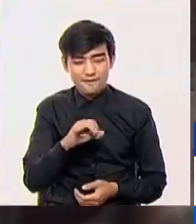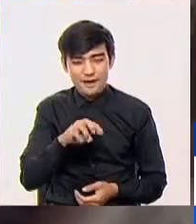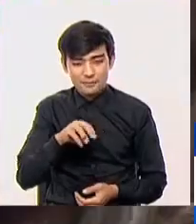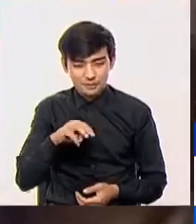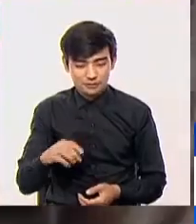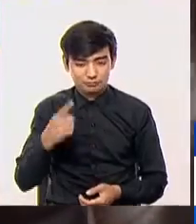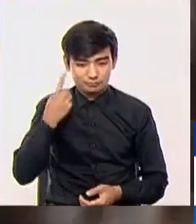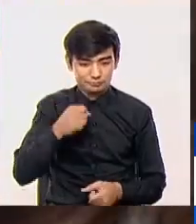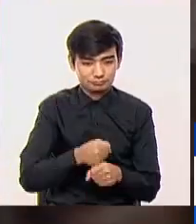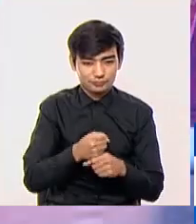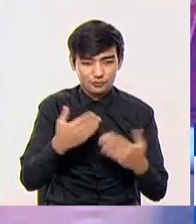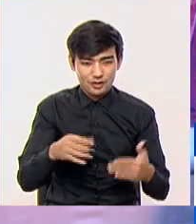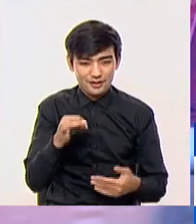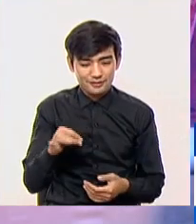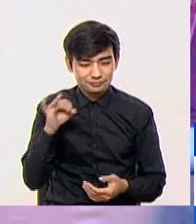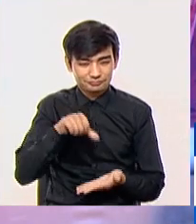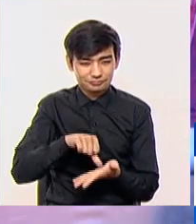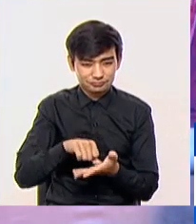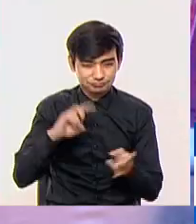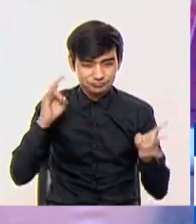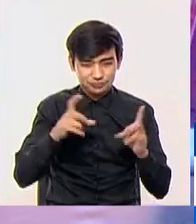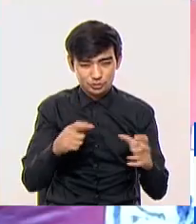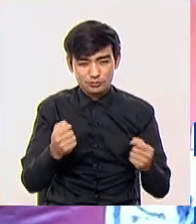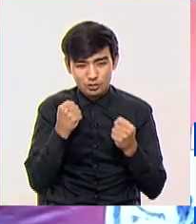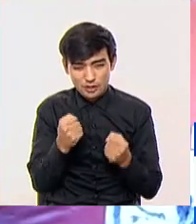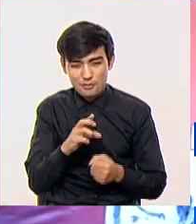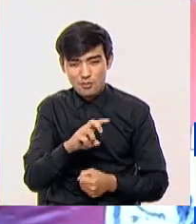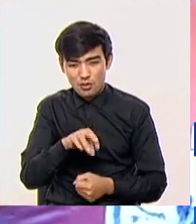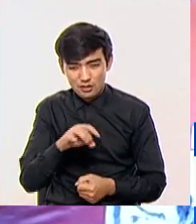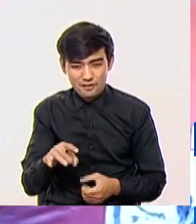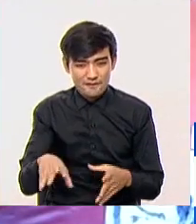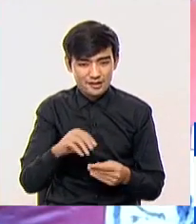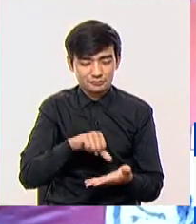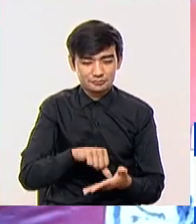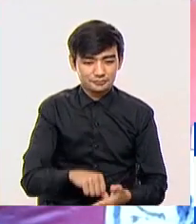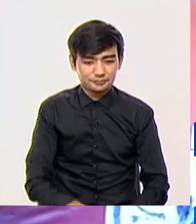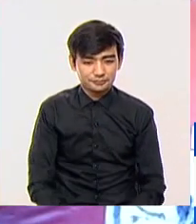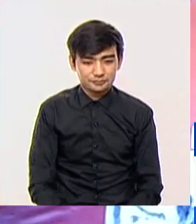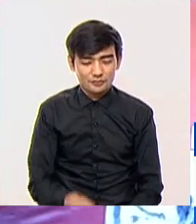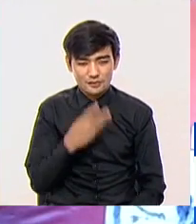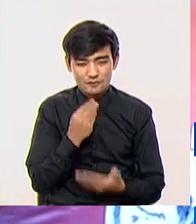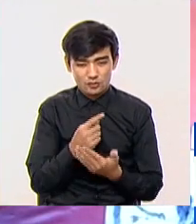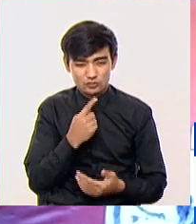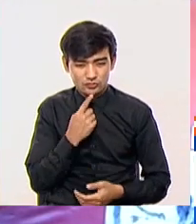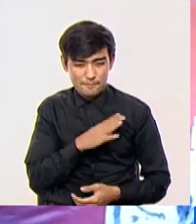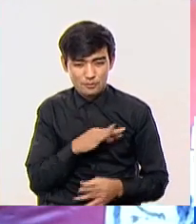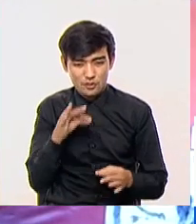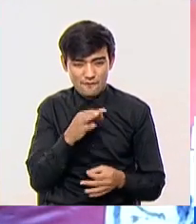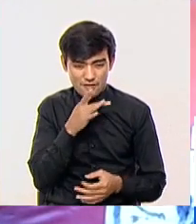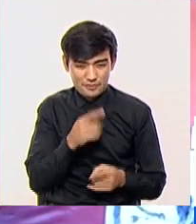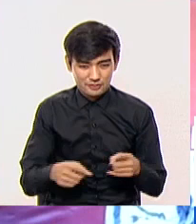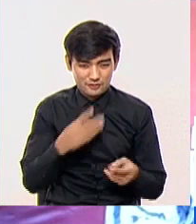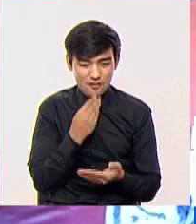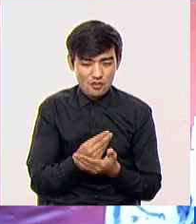качественный продукт с участием известных актеров, спортсменов, блогеров. Были, конечно, свои сложности, это по времени, потому что мы снимали,